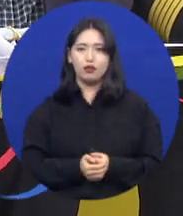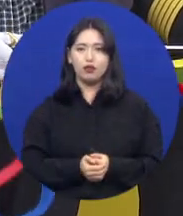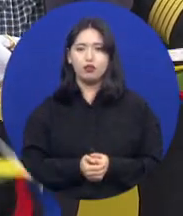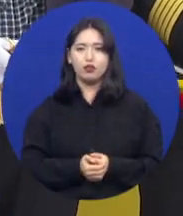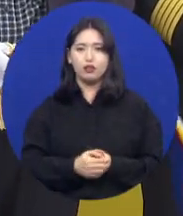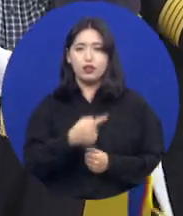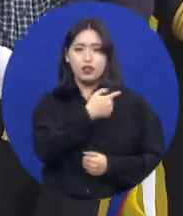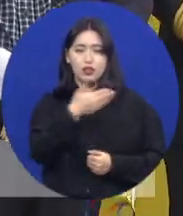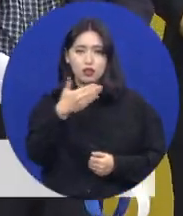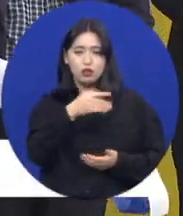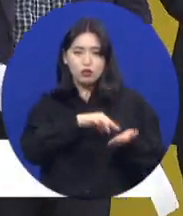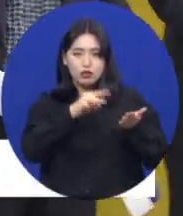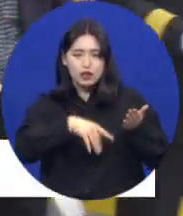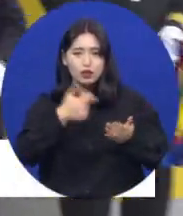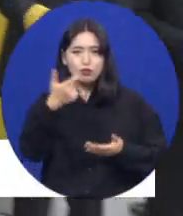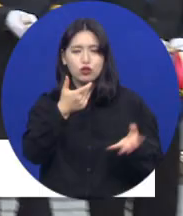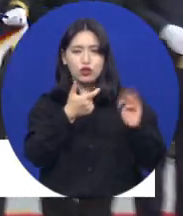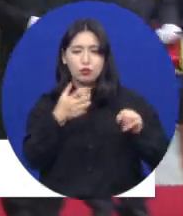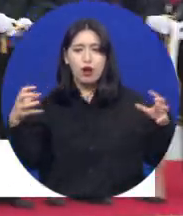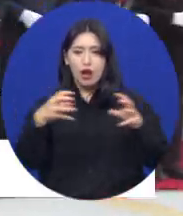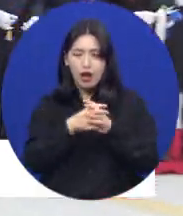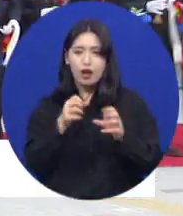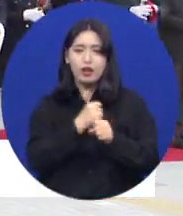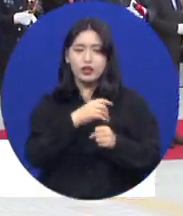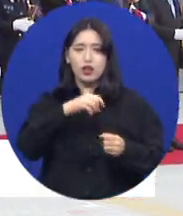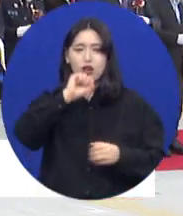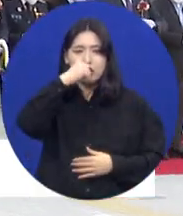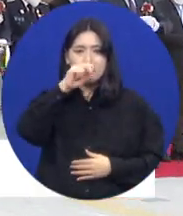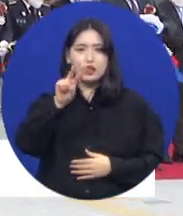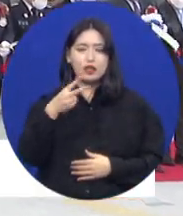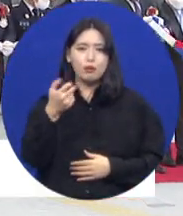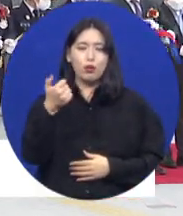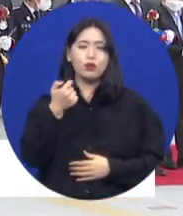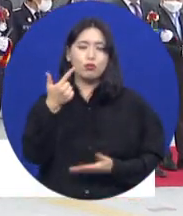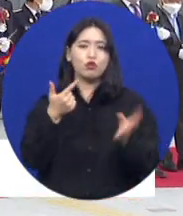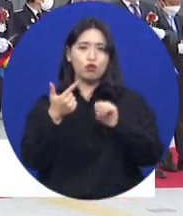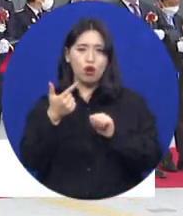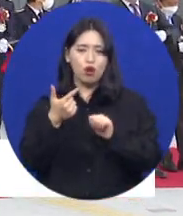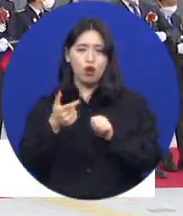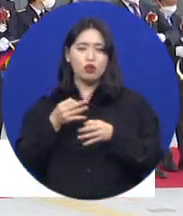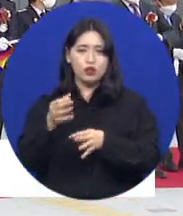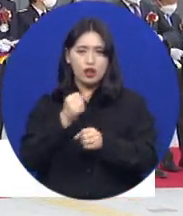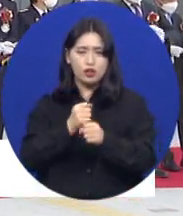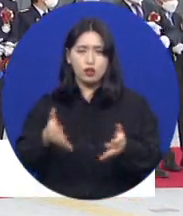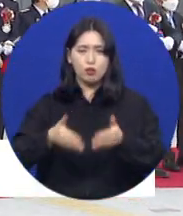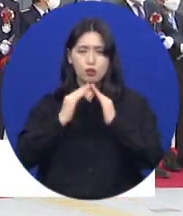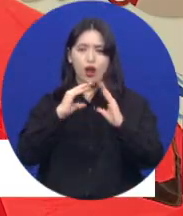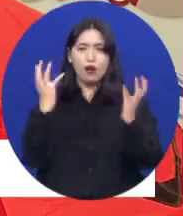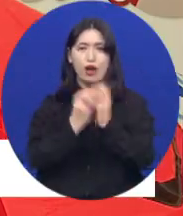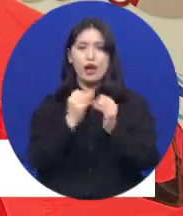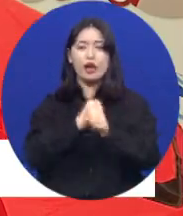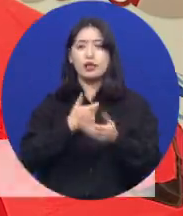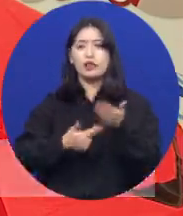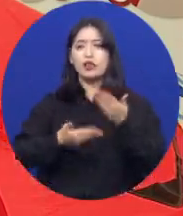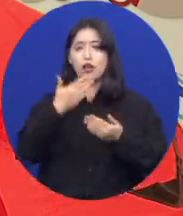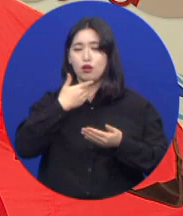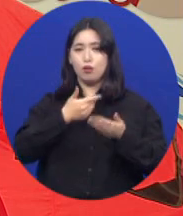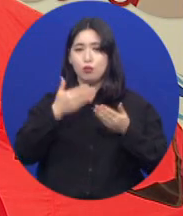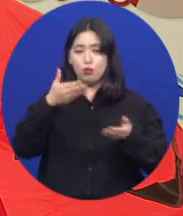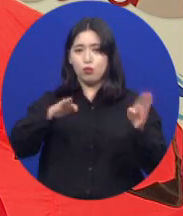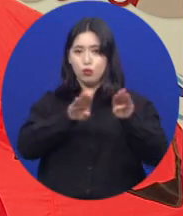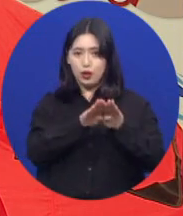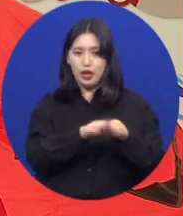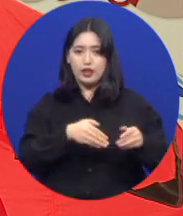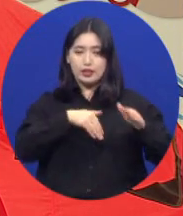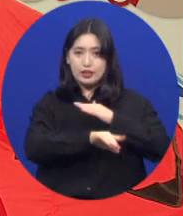소방안전 교부 스 60억 원을 합쳐 예산 250 6억원을 들여 완공된 제주 안전 체험관 지하